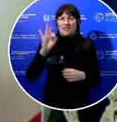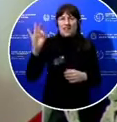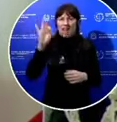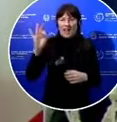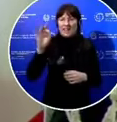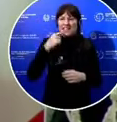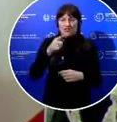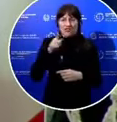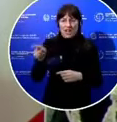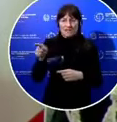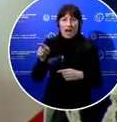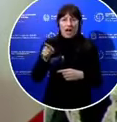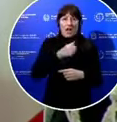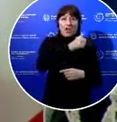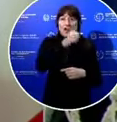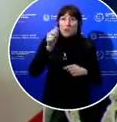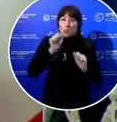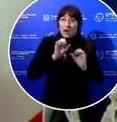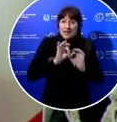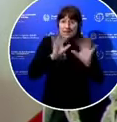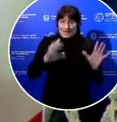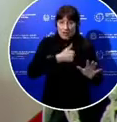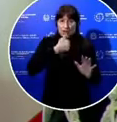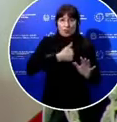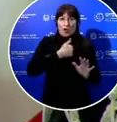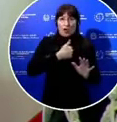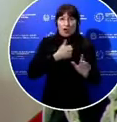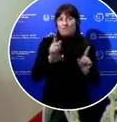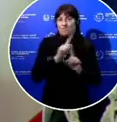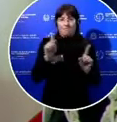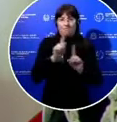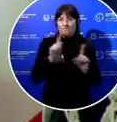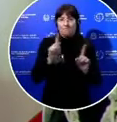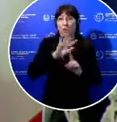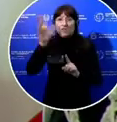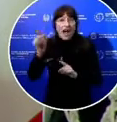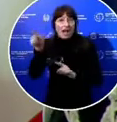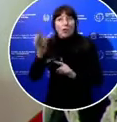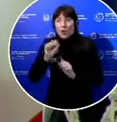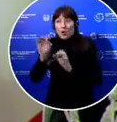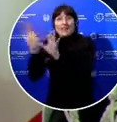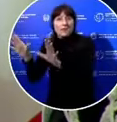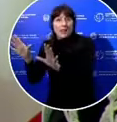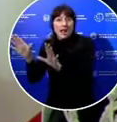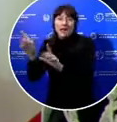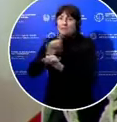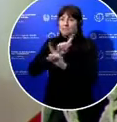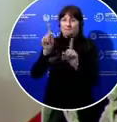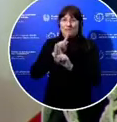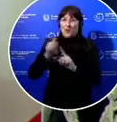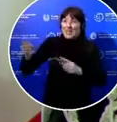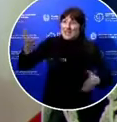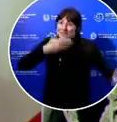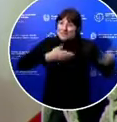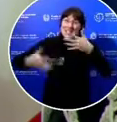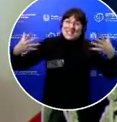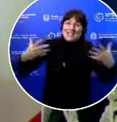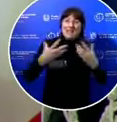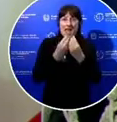si libera da solo, nessuno libera un altro, ci si libera tutti insieme.